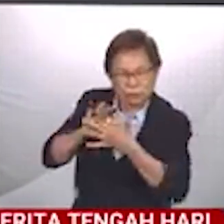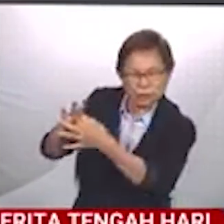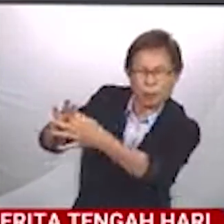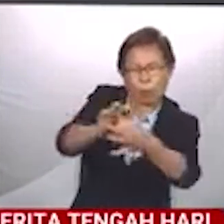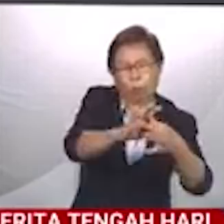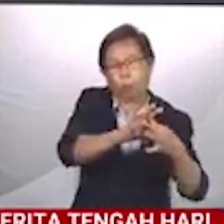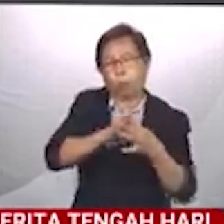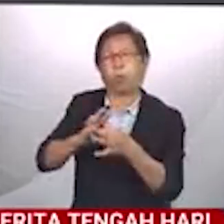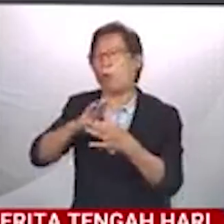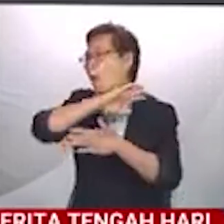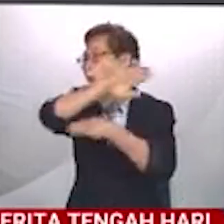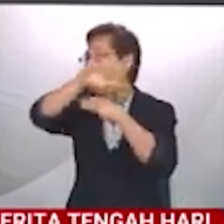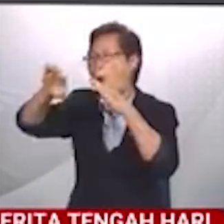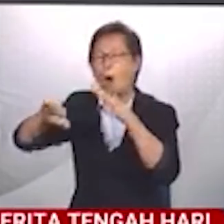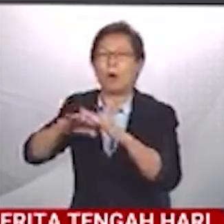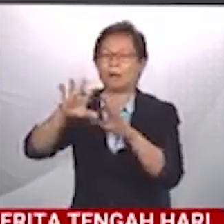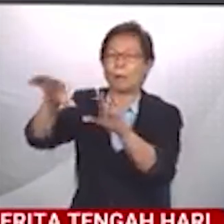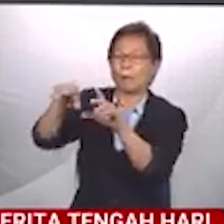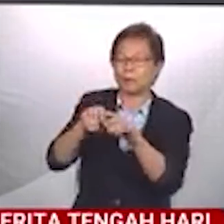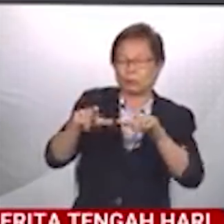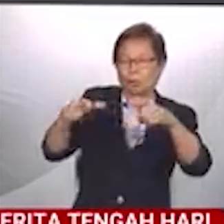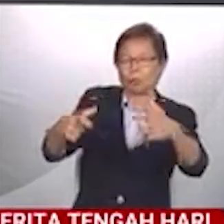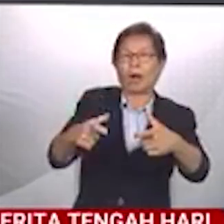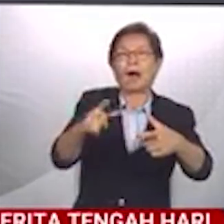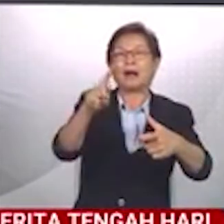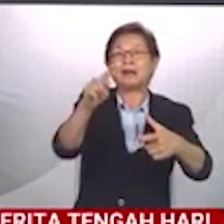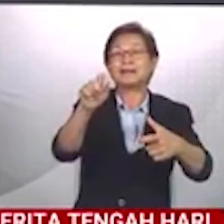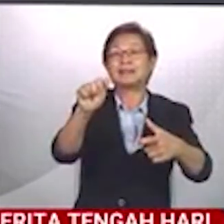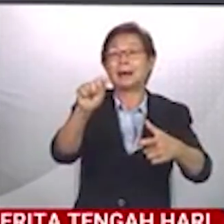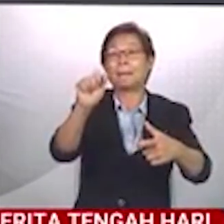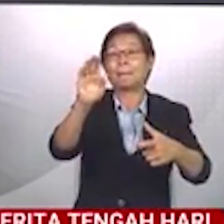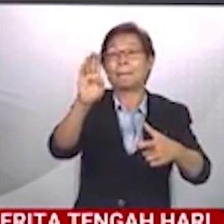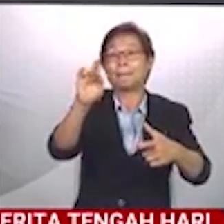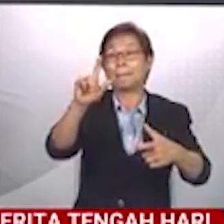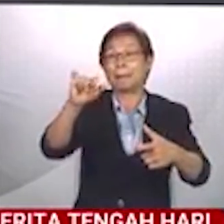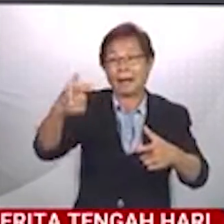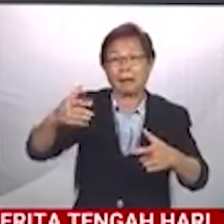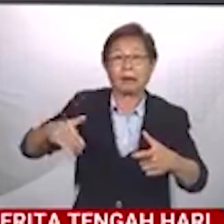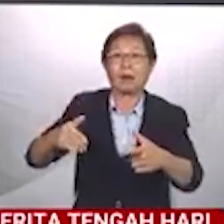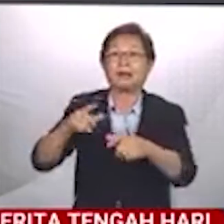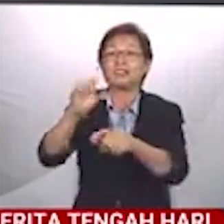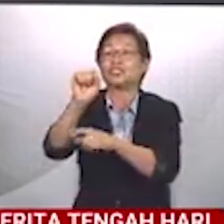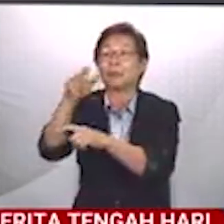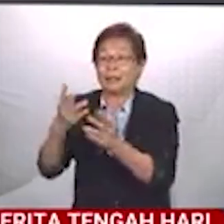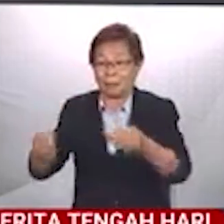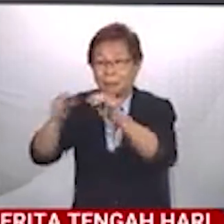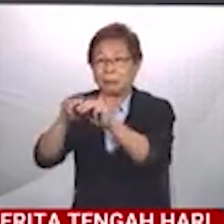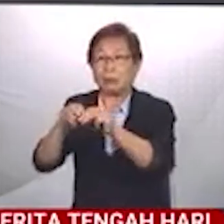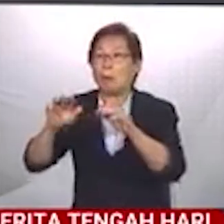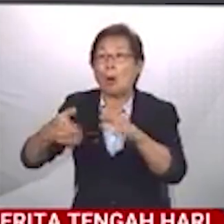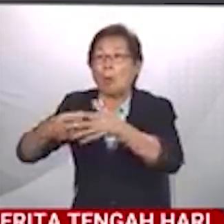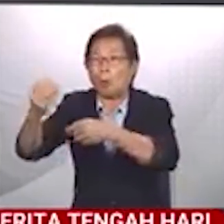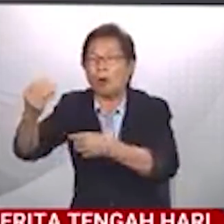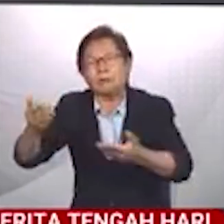pihak termasuk kumpulan tabligh yang masih berbaki belum keluar lagi itu, maka kemungkinan besar